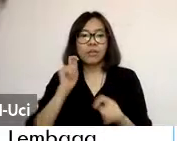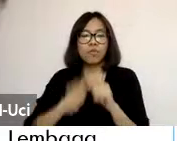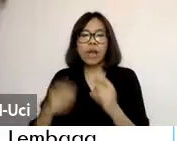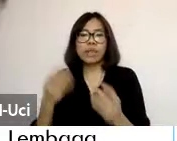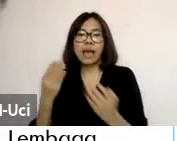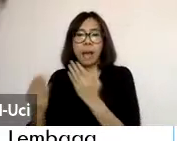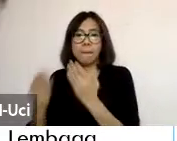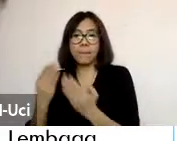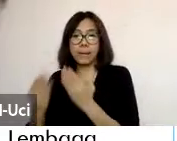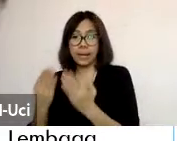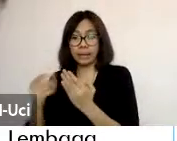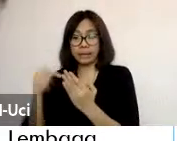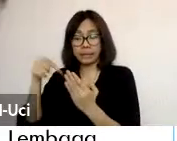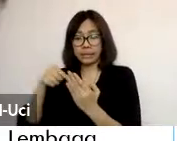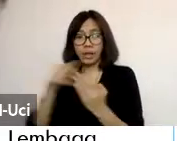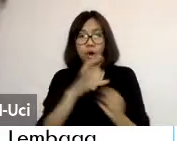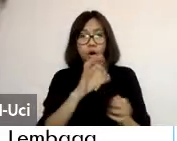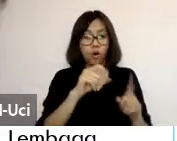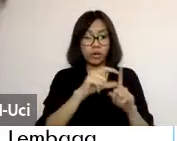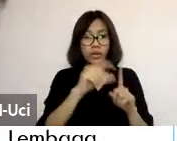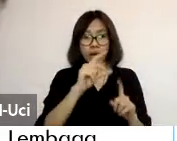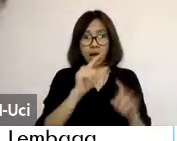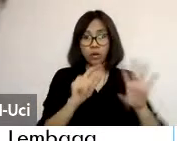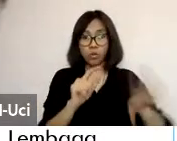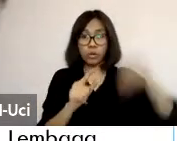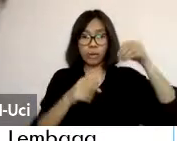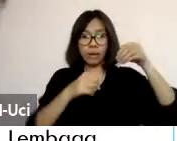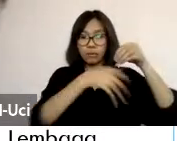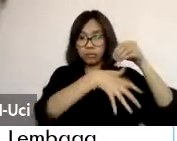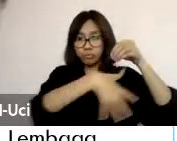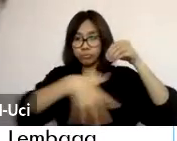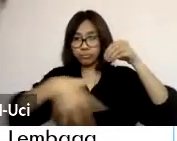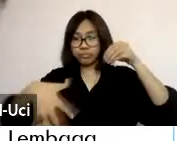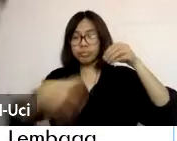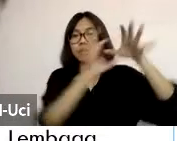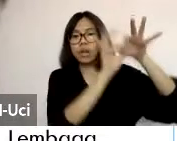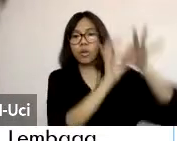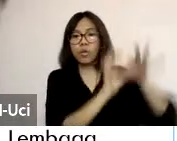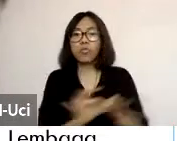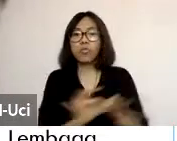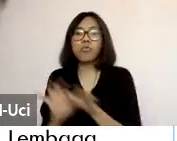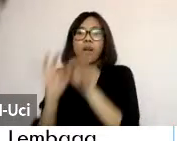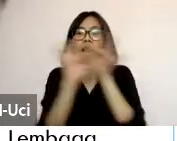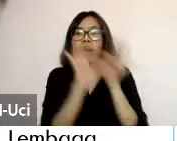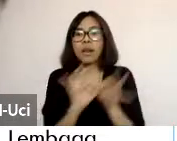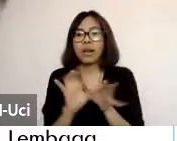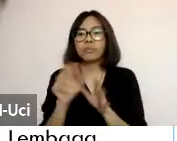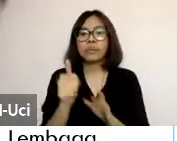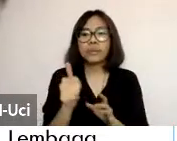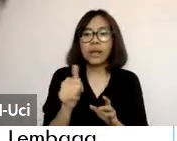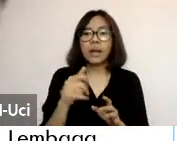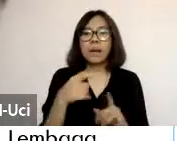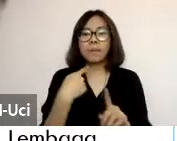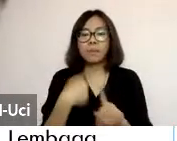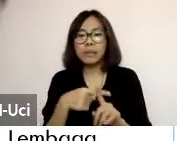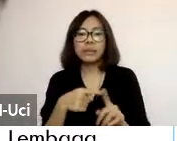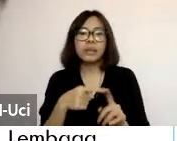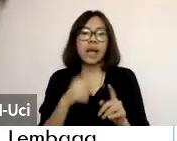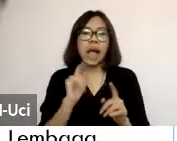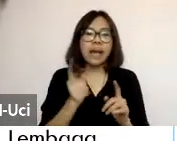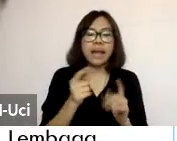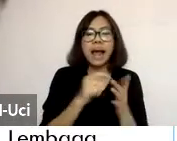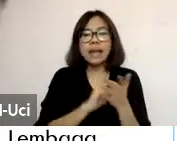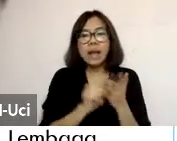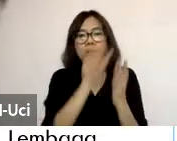menghubungkan para Network Network ini semuanya ya yang kemudian airnya juga memakan namanya mengusung juga daftar-daftar nama